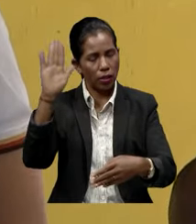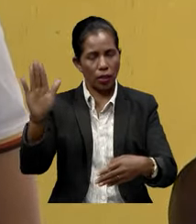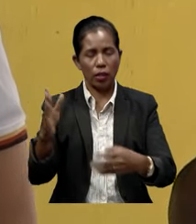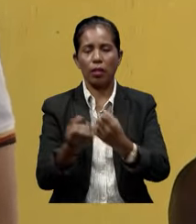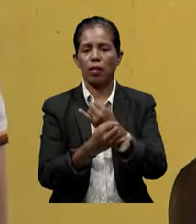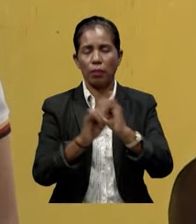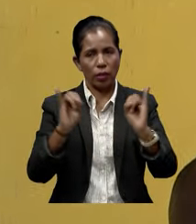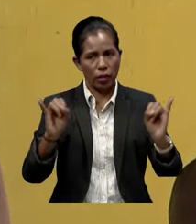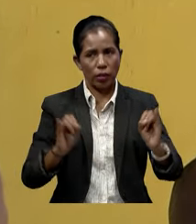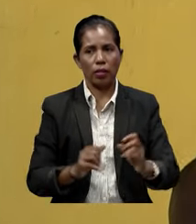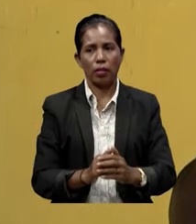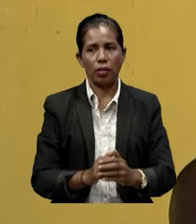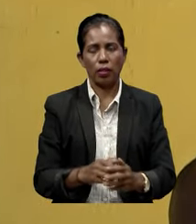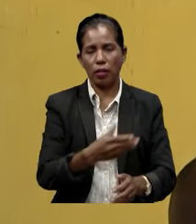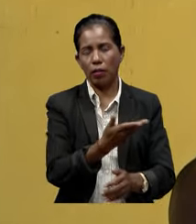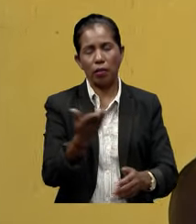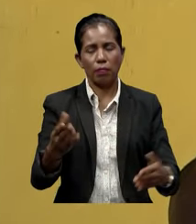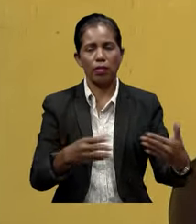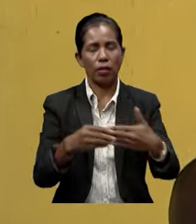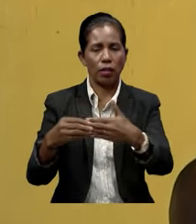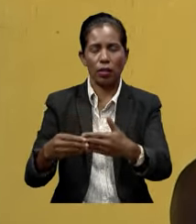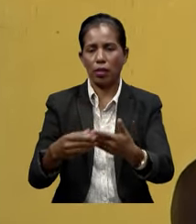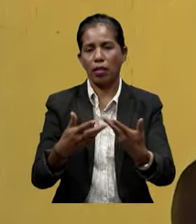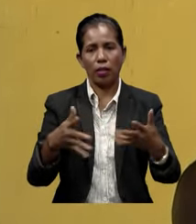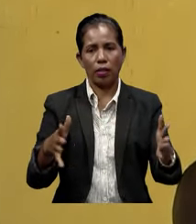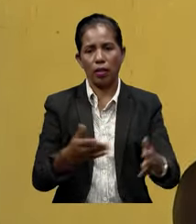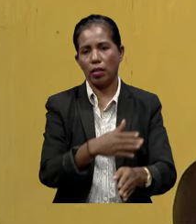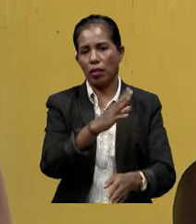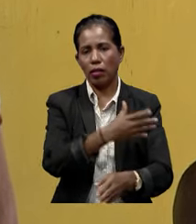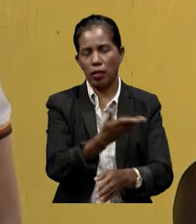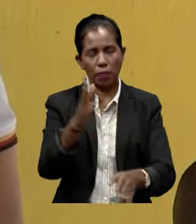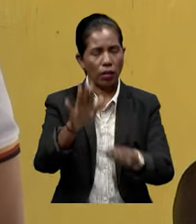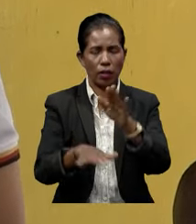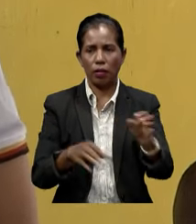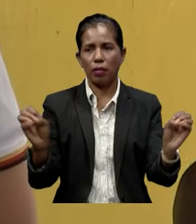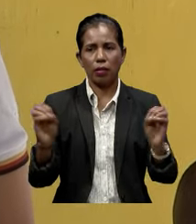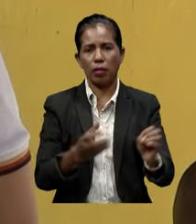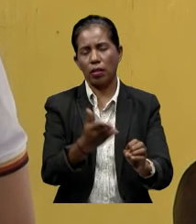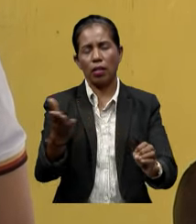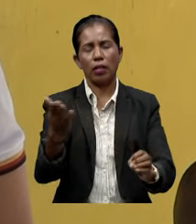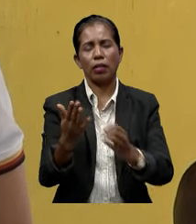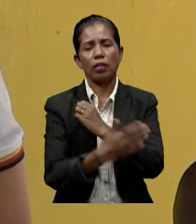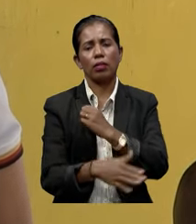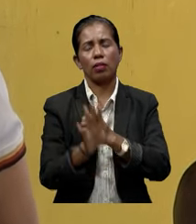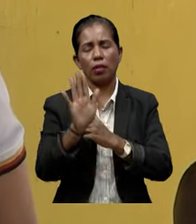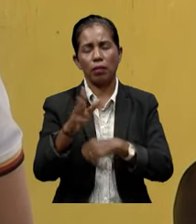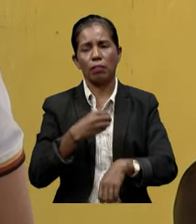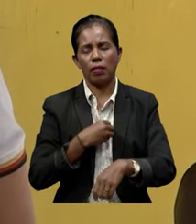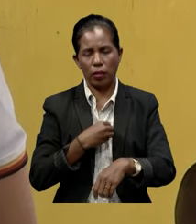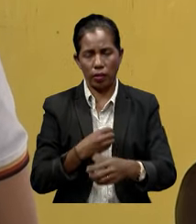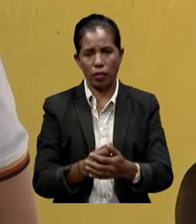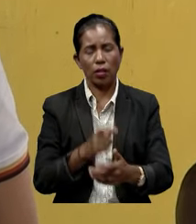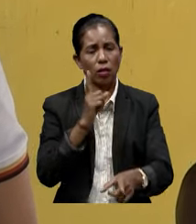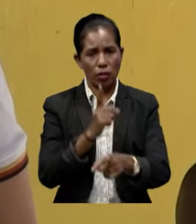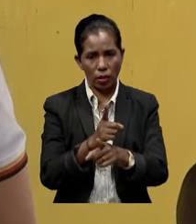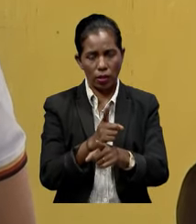rasika, imi ukun ne mamu kela. Imi laba mai imi lasenti kata kera imi imi nian. Los ka los alensi.